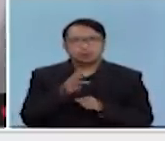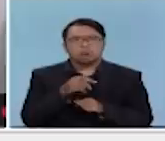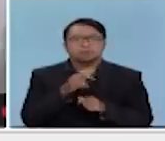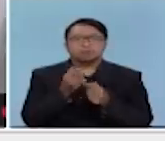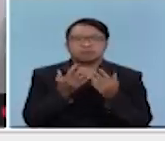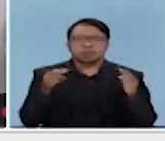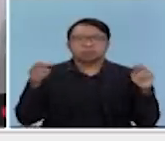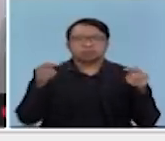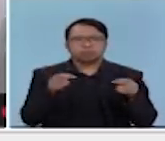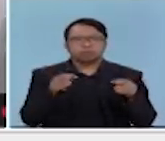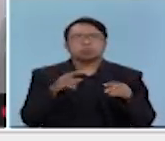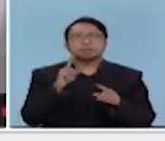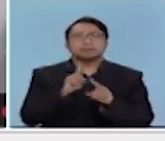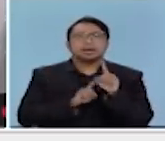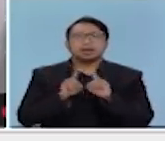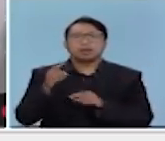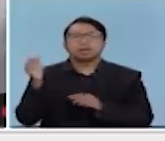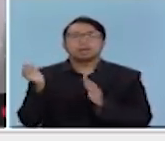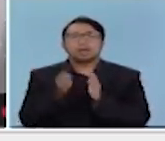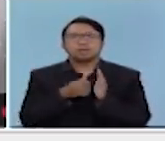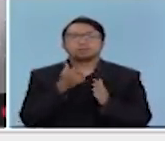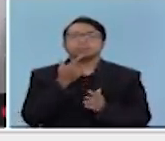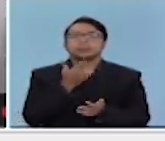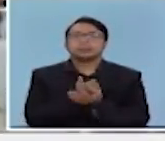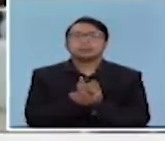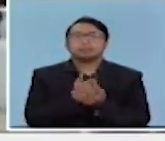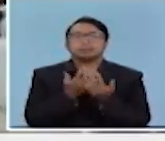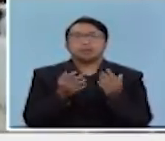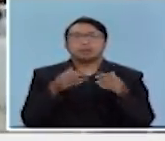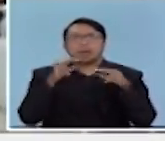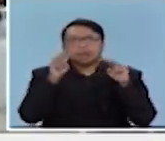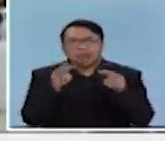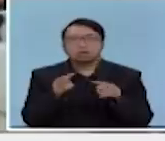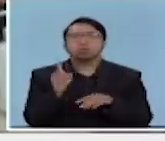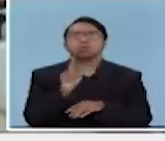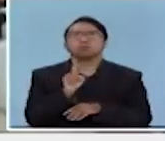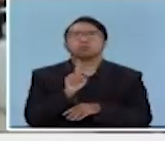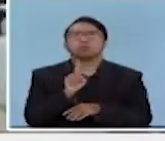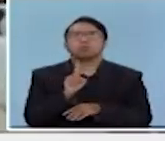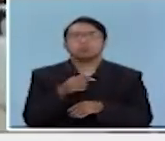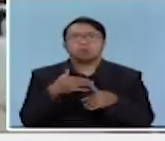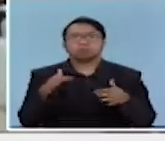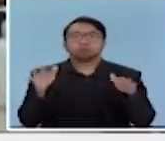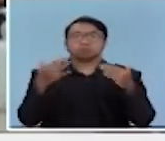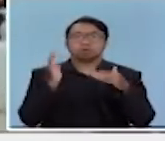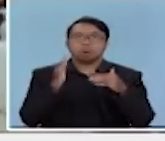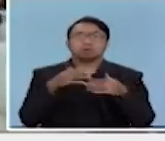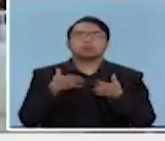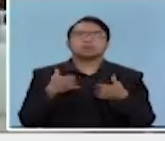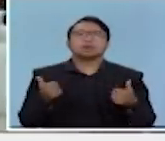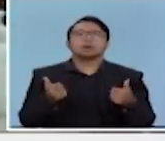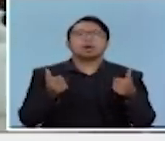yang penting adalah perhatian itu diperoleh dulu. Saya menjadi terkenal, nanti misalnya